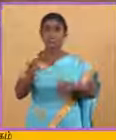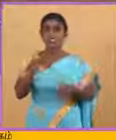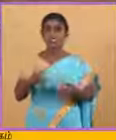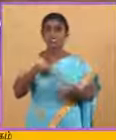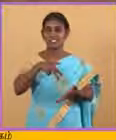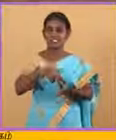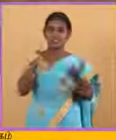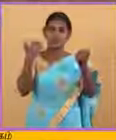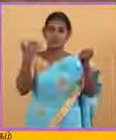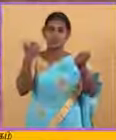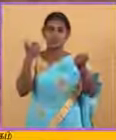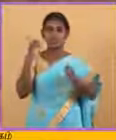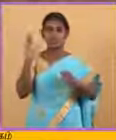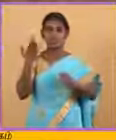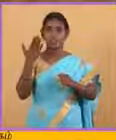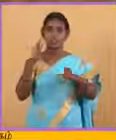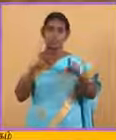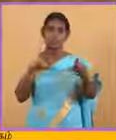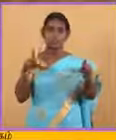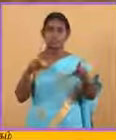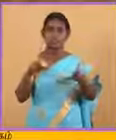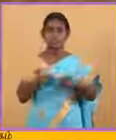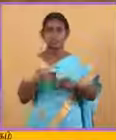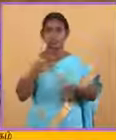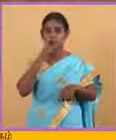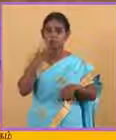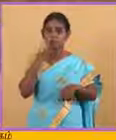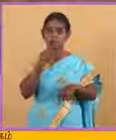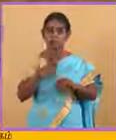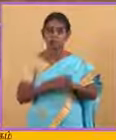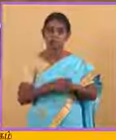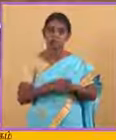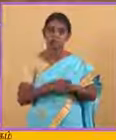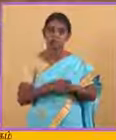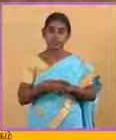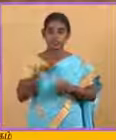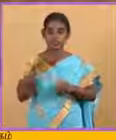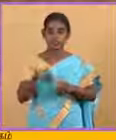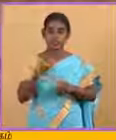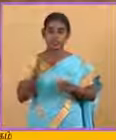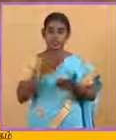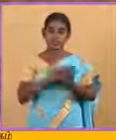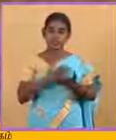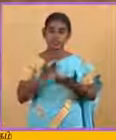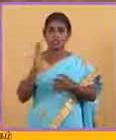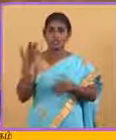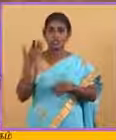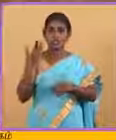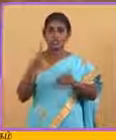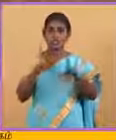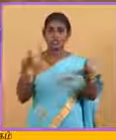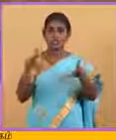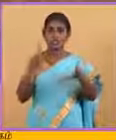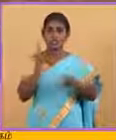என்றும் உயர்ந்த மொழி என்றும் வசைப்பாடி கொண்டிருக்கின்றோம். இதற்கு இதுதான் நம்ம தமிழ் மொழியின் பேரும் புகழும்